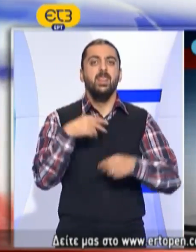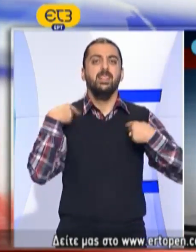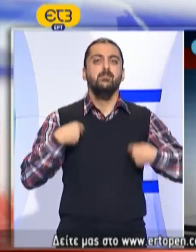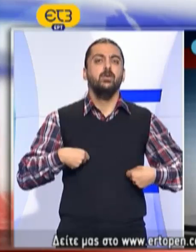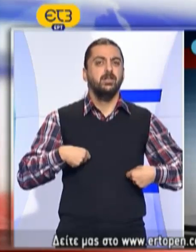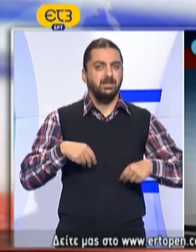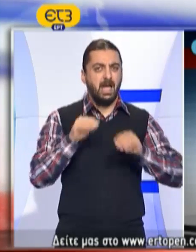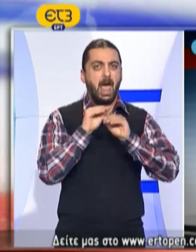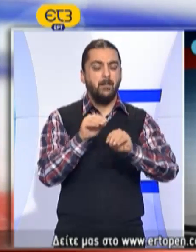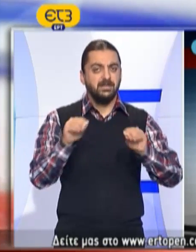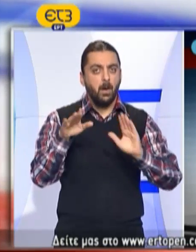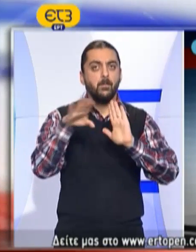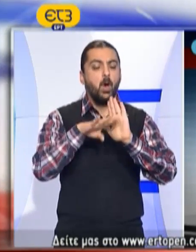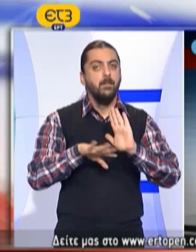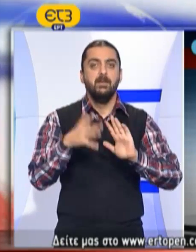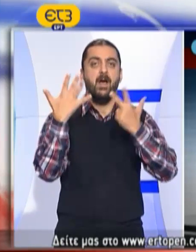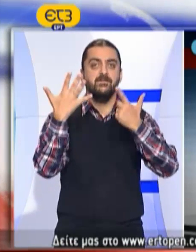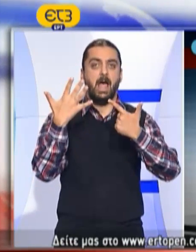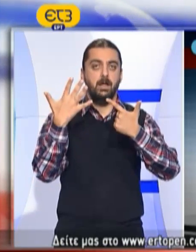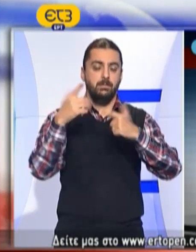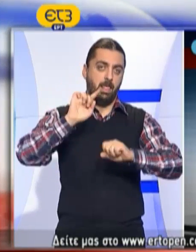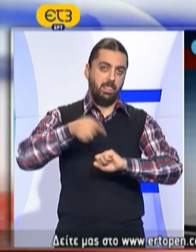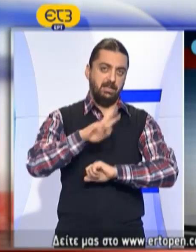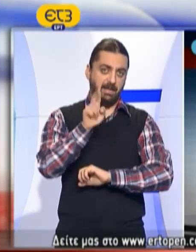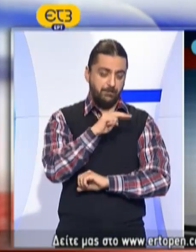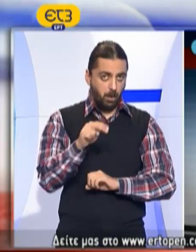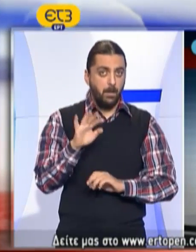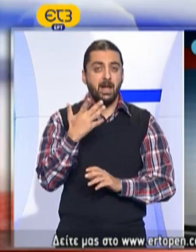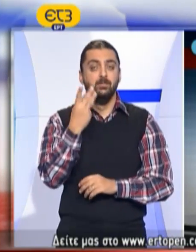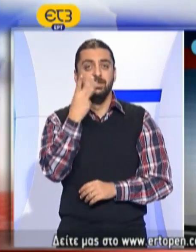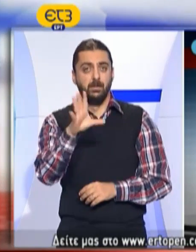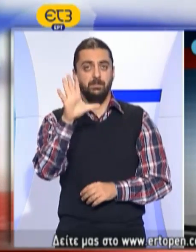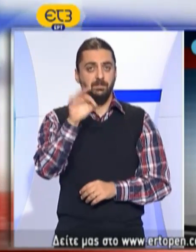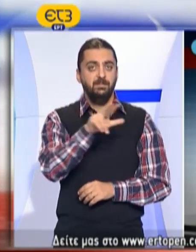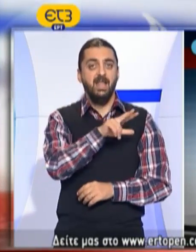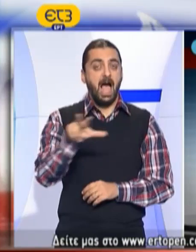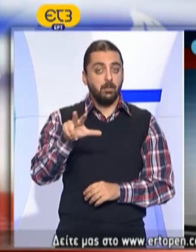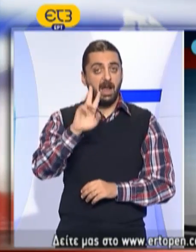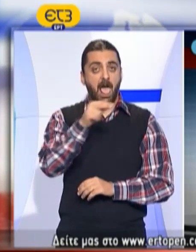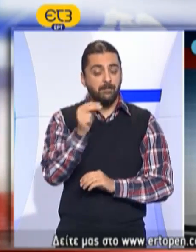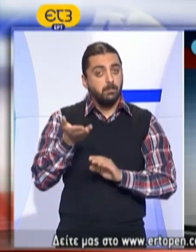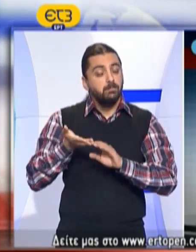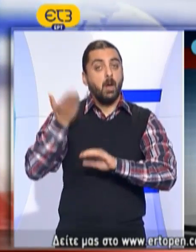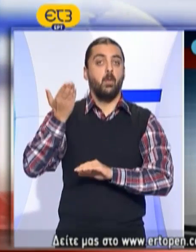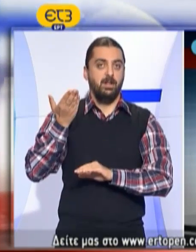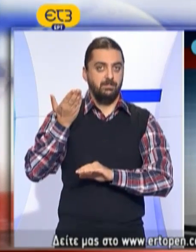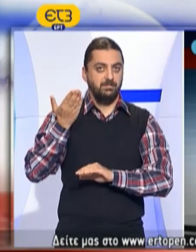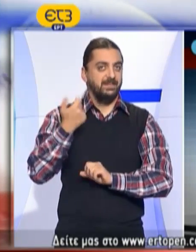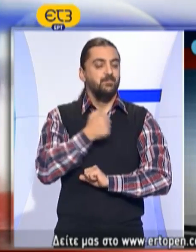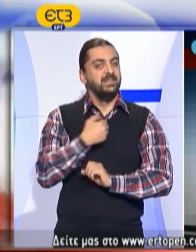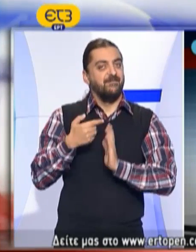προβλέπεται να διαμορφωθούν στα 7 δισεκατομμύρια ευρώ, αυξημένες κατά 350 εκατομμύρια σε σχέση με τις εκτιμήσεις για το